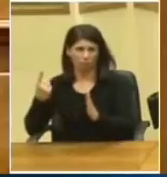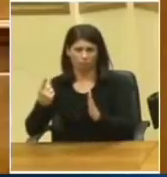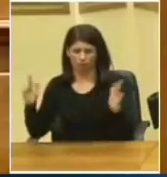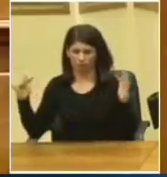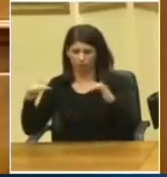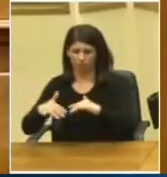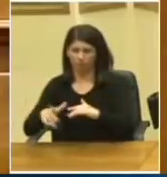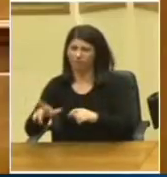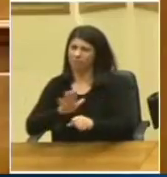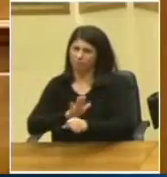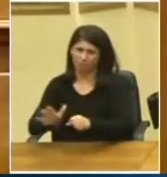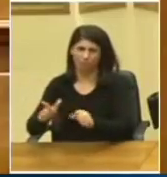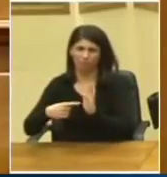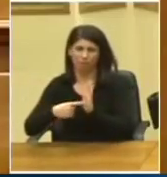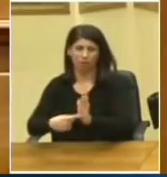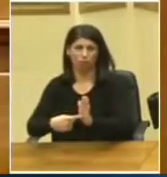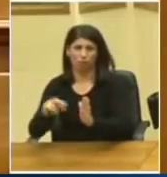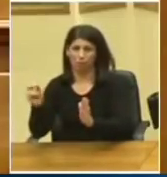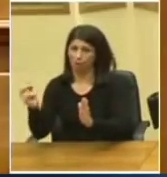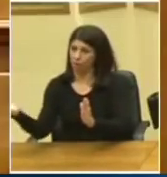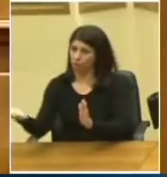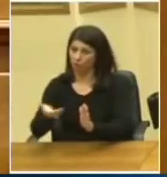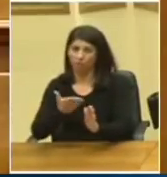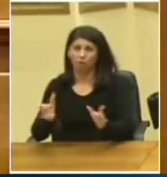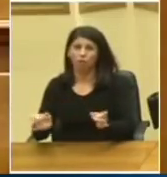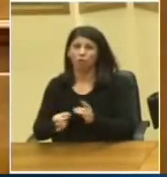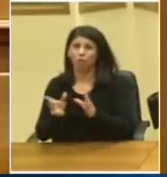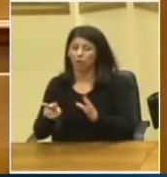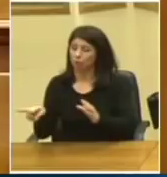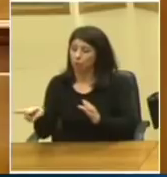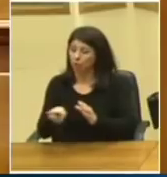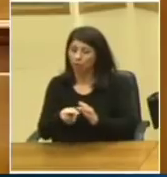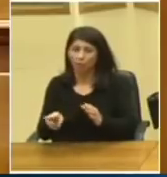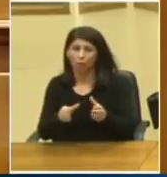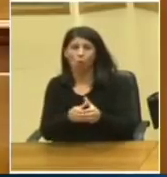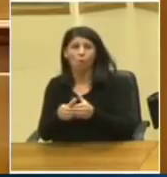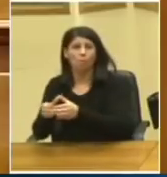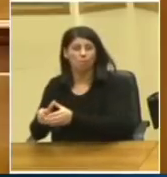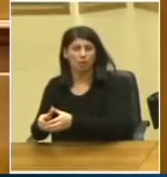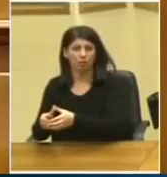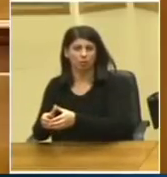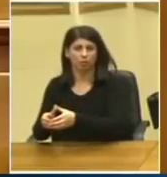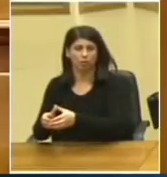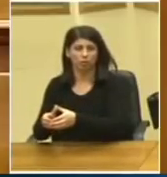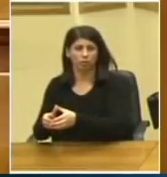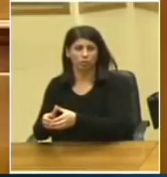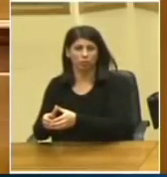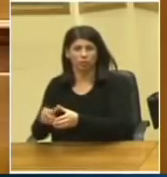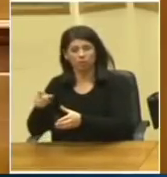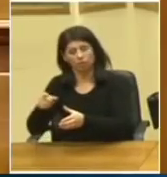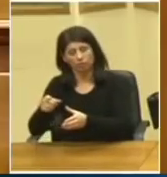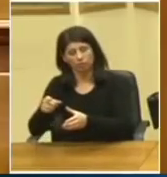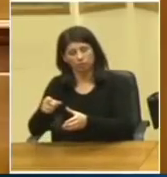είναι επαρκέστατη η παρουσία των βουλευτών, τουλάχιστον των δύο κομμάτων της συμπολίτευσης και της